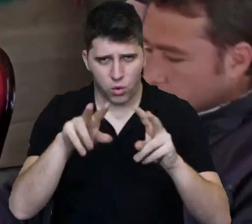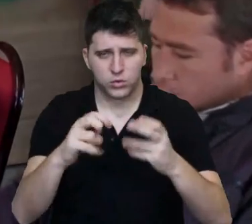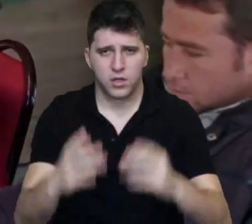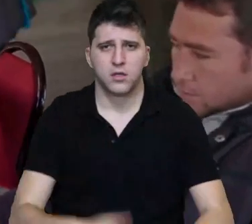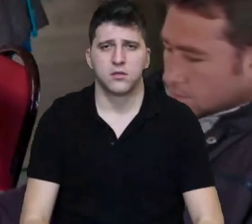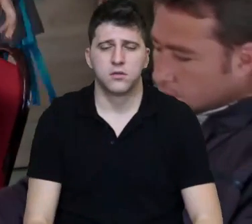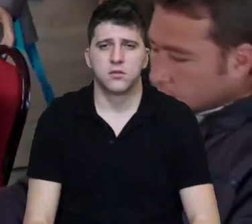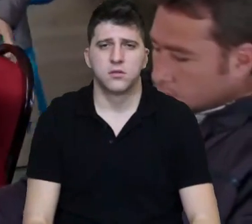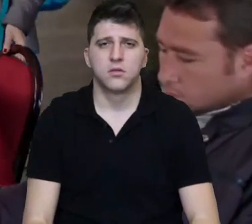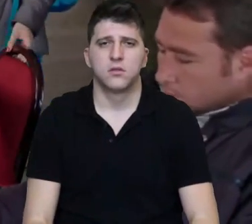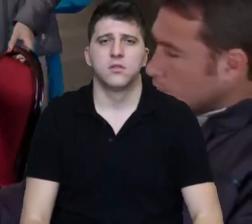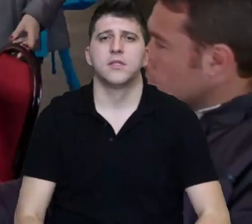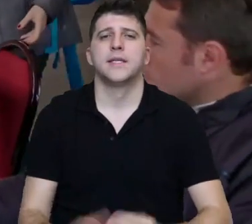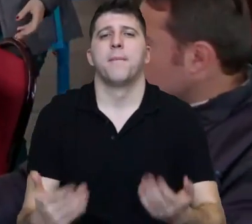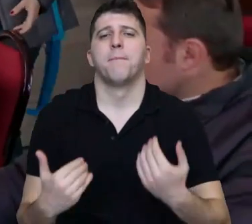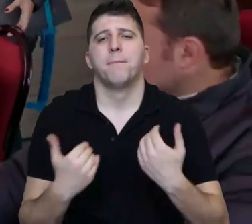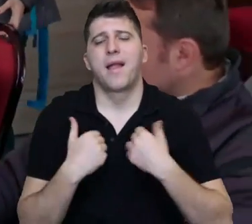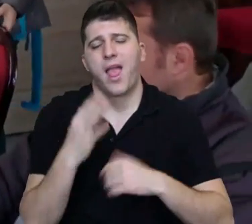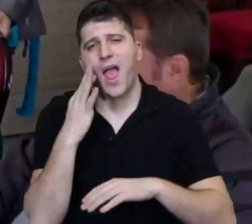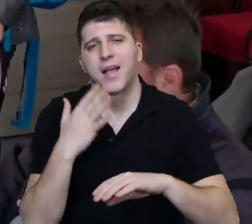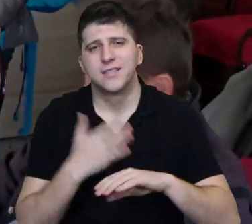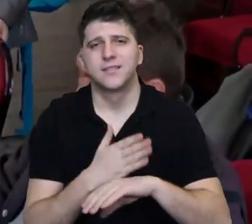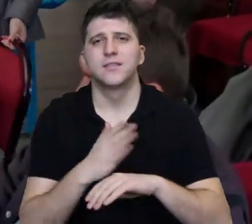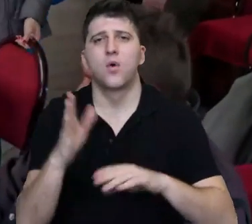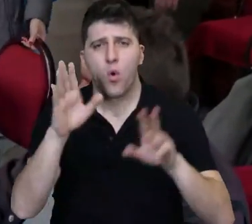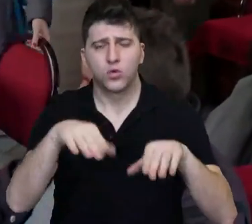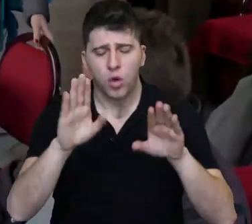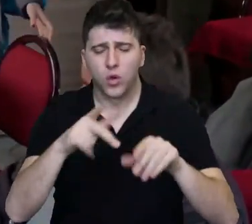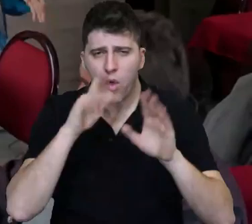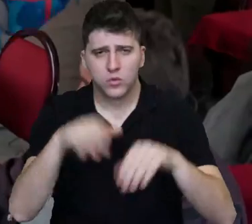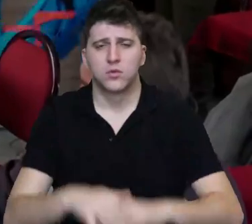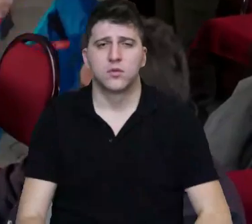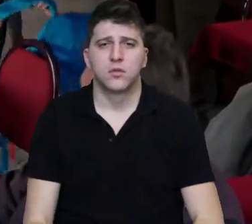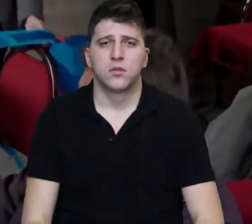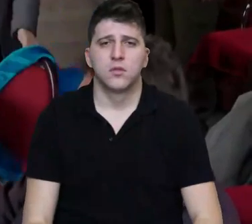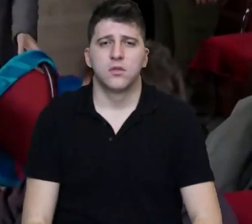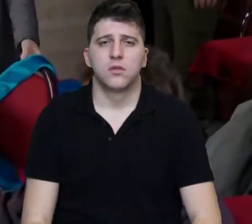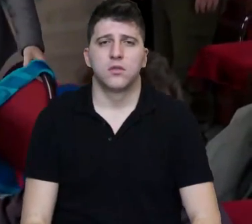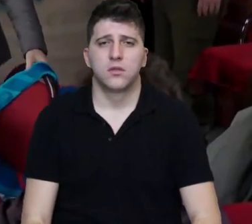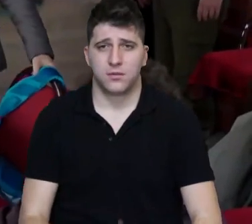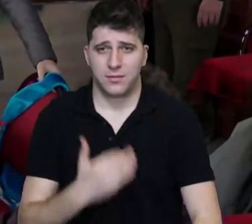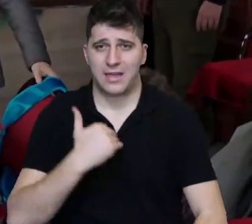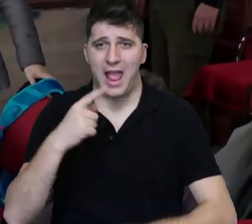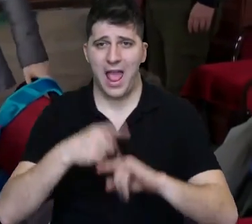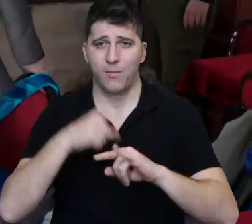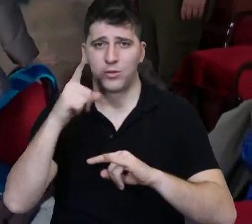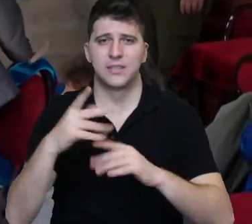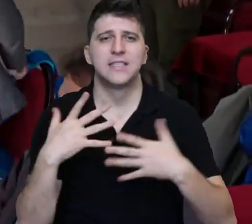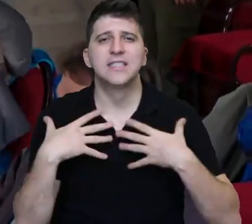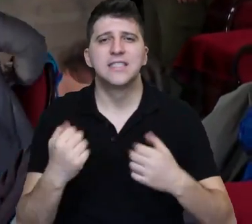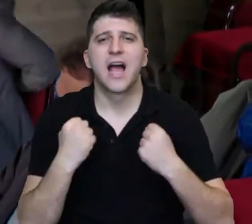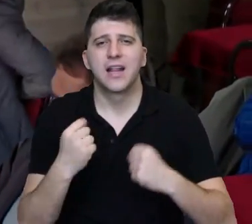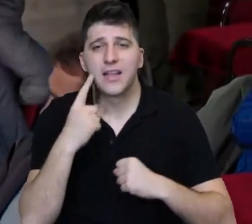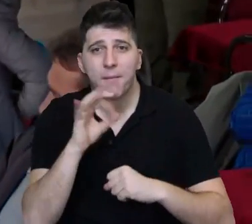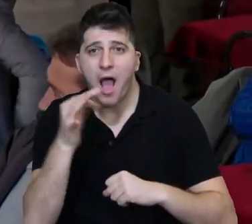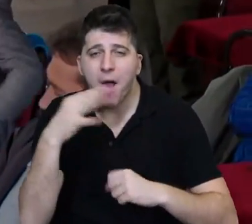ya. Ya ben aslında şöyle. Otur. Ben de Ermut'tan sağlıklı hava hadisi